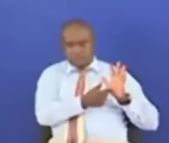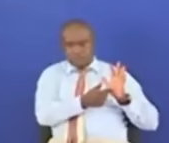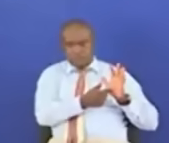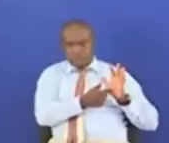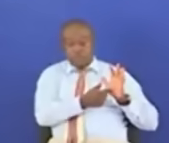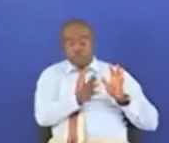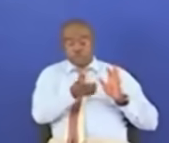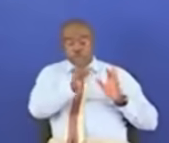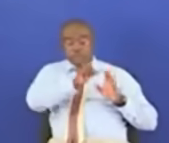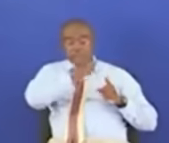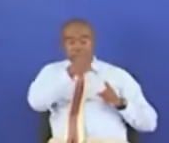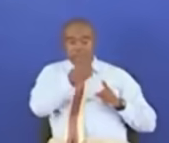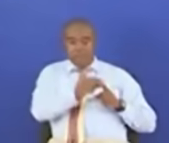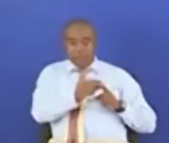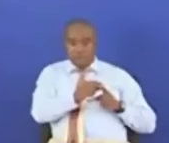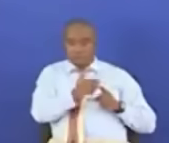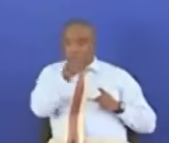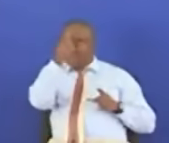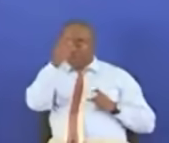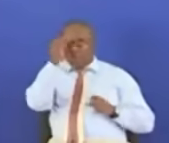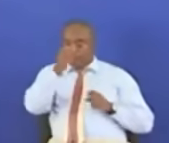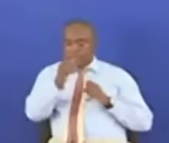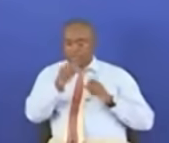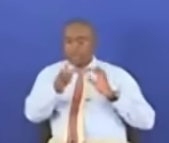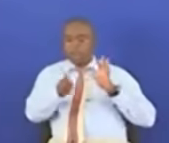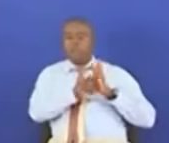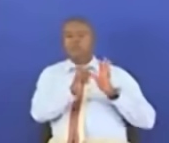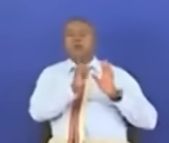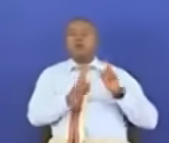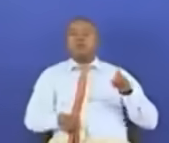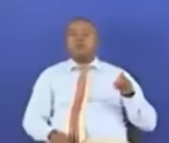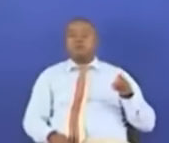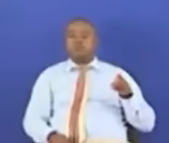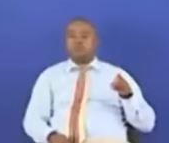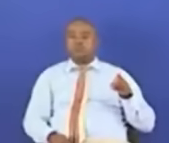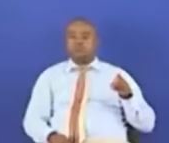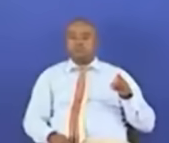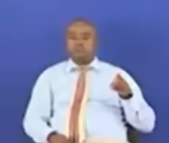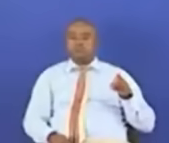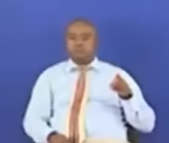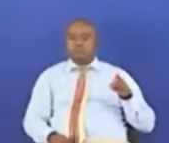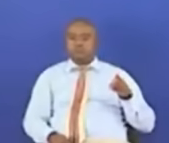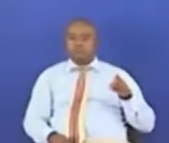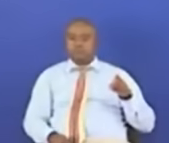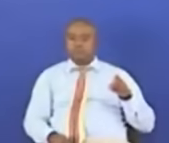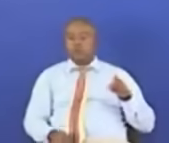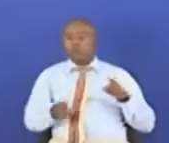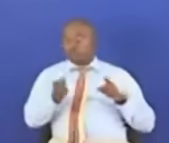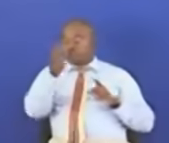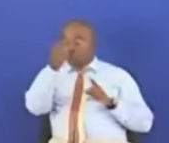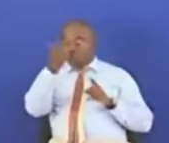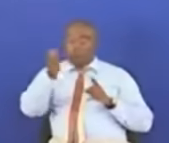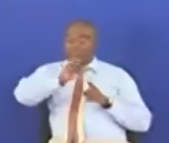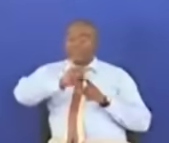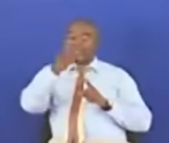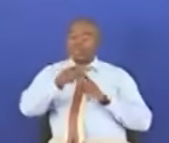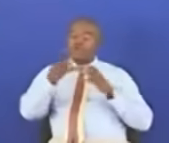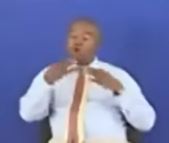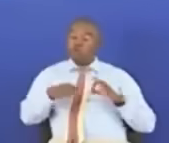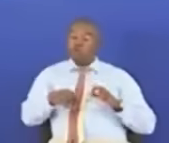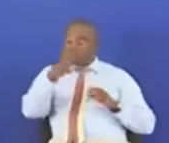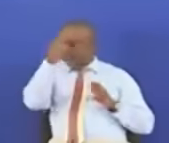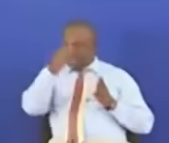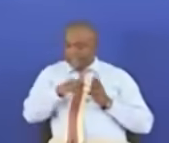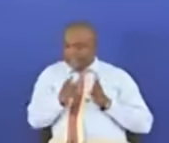hayo hakukinzani na katiba. Kumepita ile the constitutionality test kwa sababu imeruhusu kuweka hiyo. Kwa